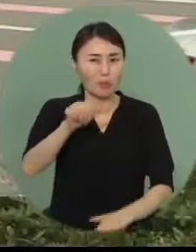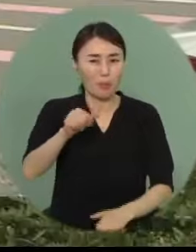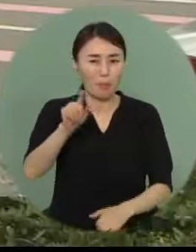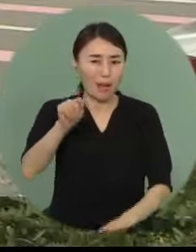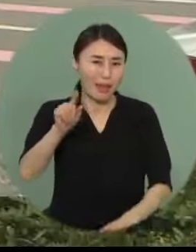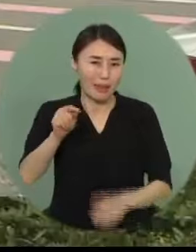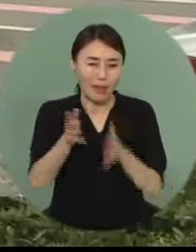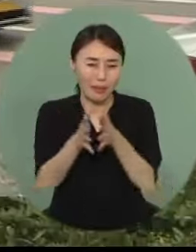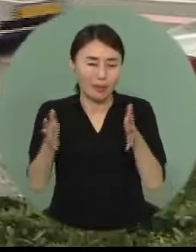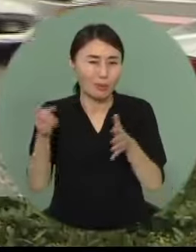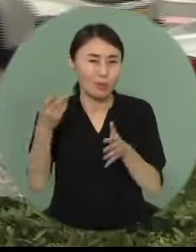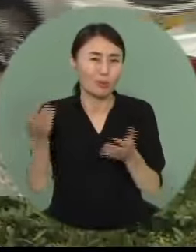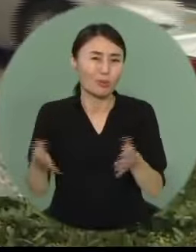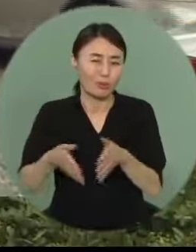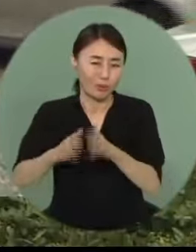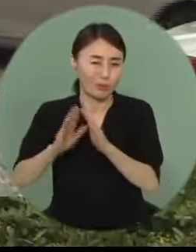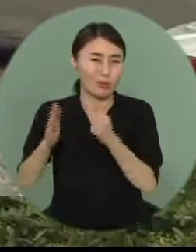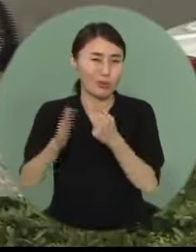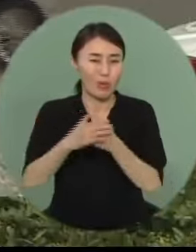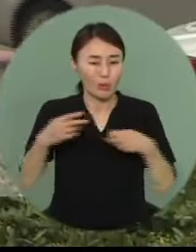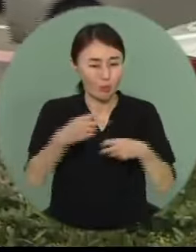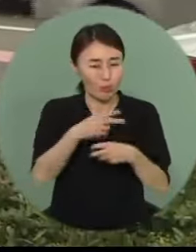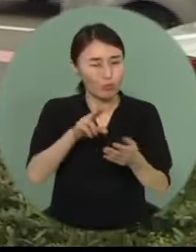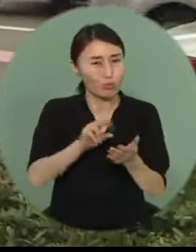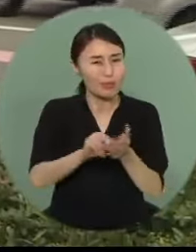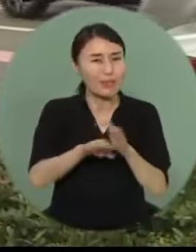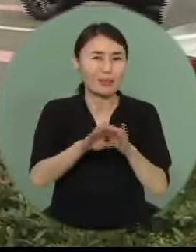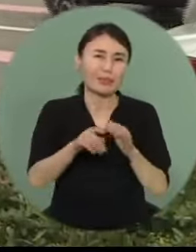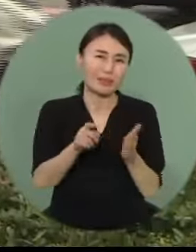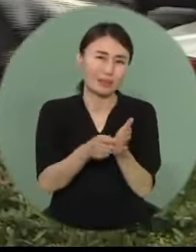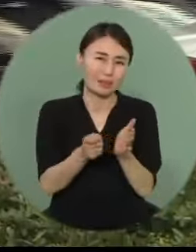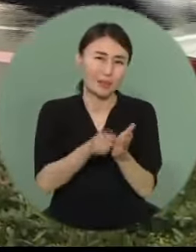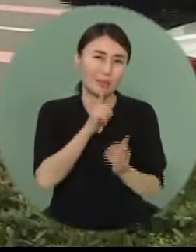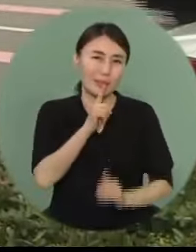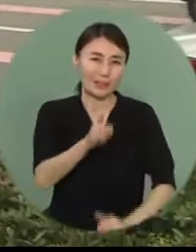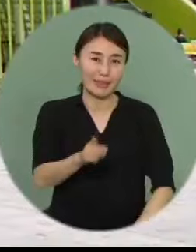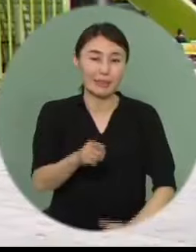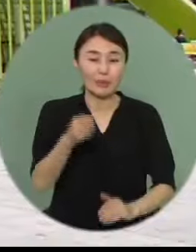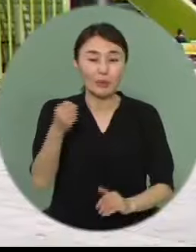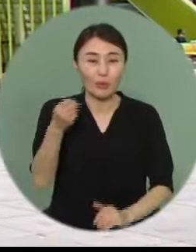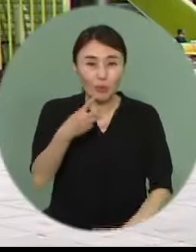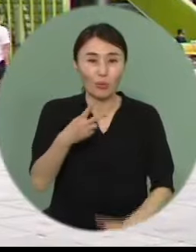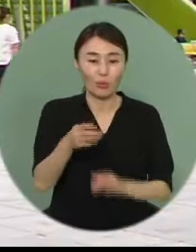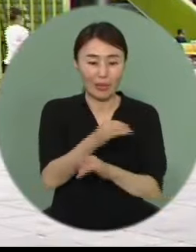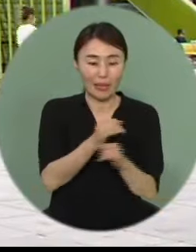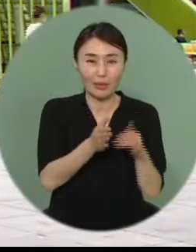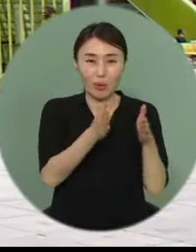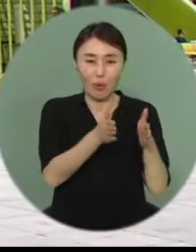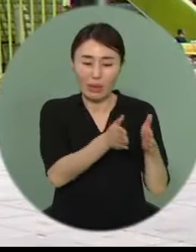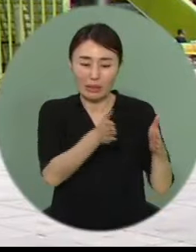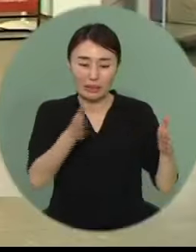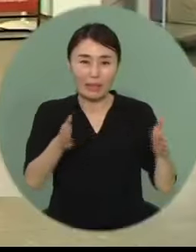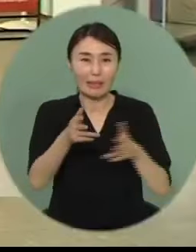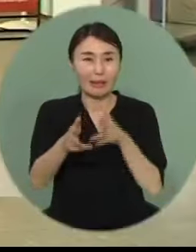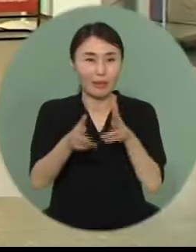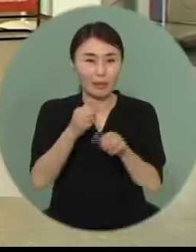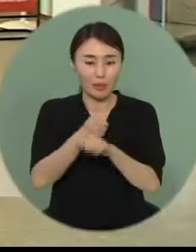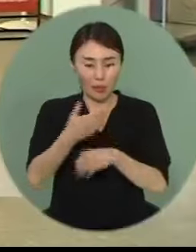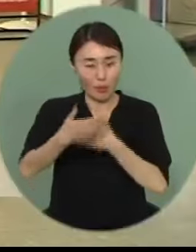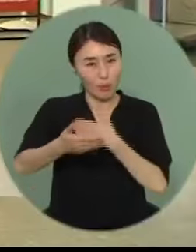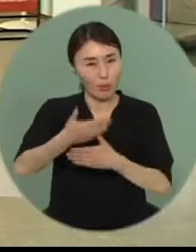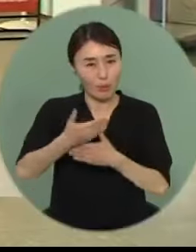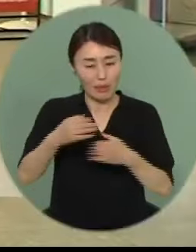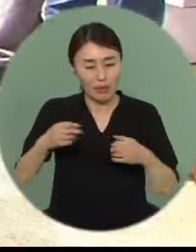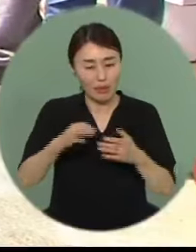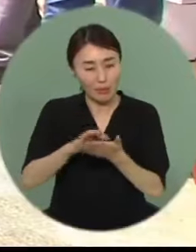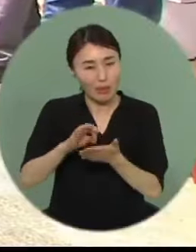들어선다며 교통혼잡 보완 대책을 마련해야 한다고 지적했습니다. 그러면서 백화점 확장 사업으로 버스터미널